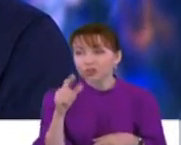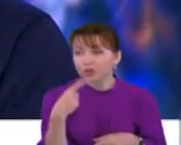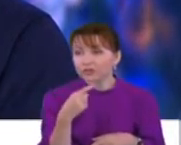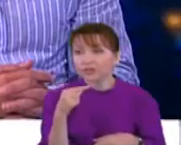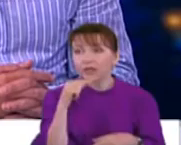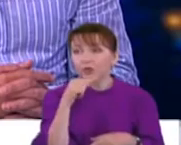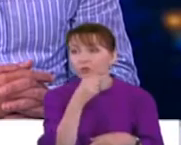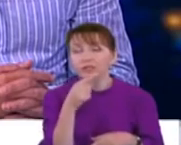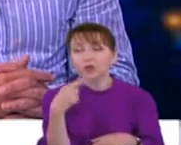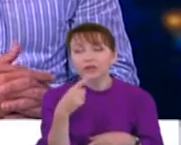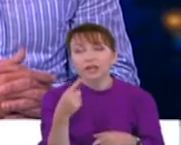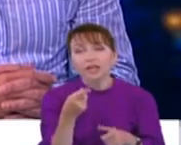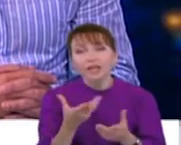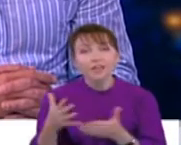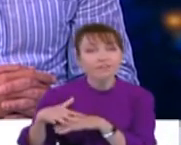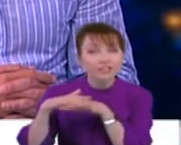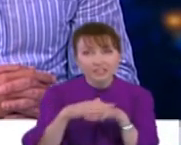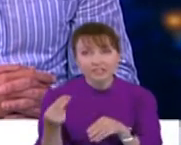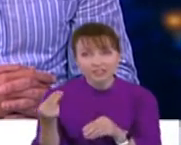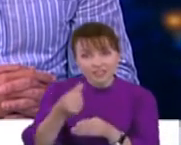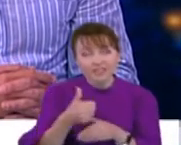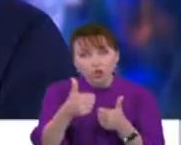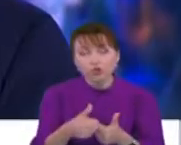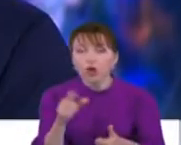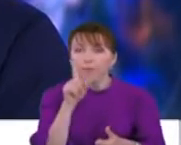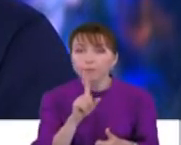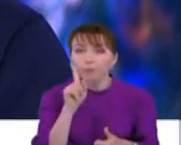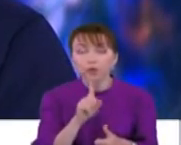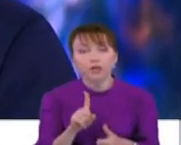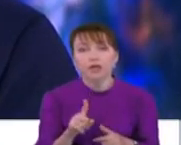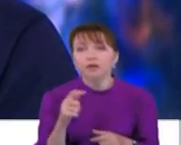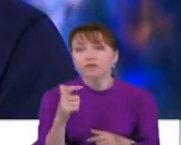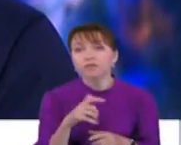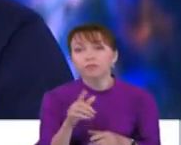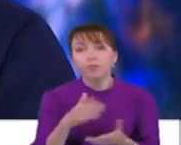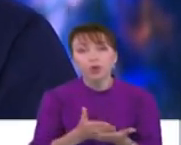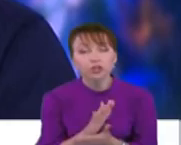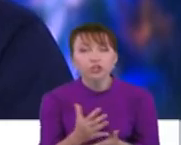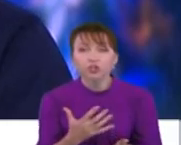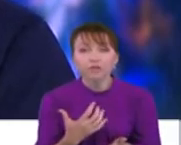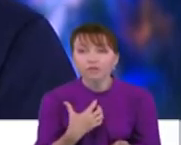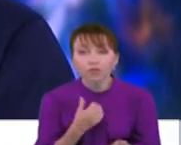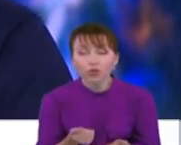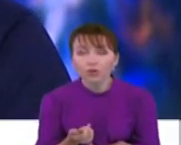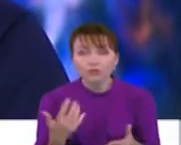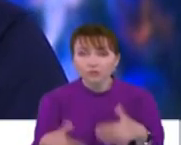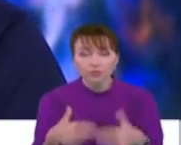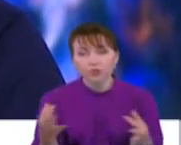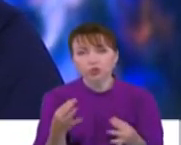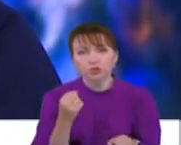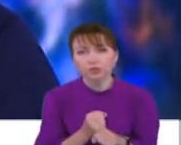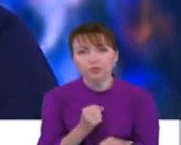що інвестиції, звісно, це хороша тема, але поки з корупцією, поки власність і поки політична воля нічого не запрацює, виявляється тут так